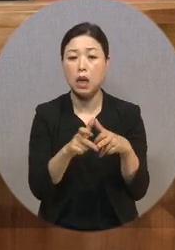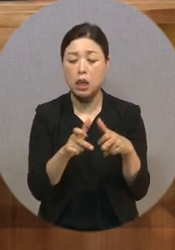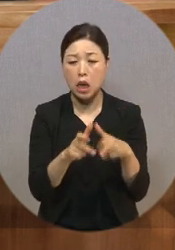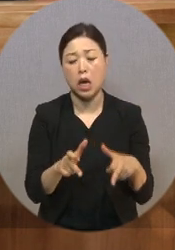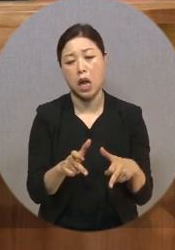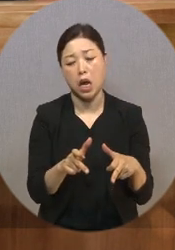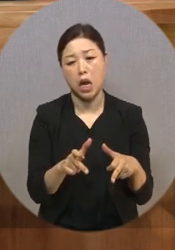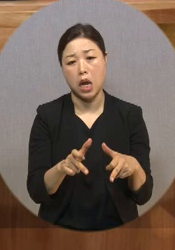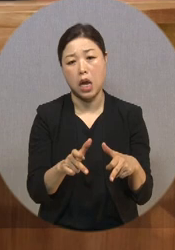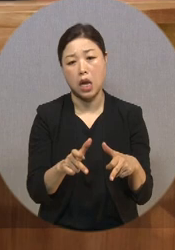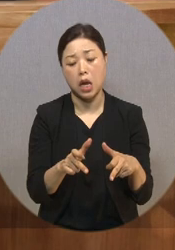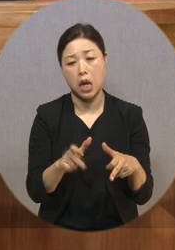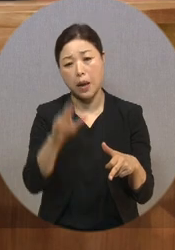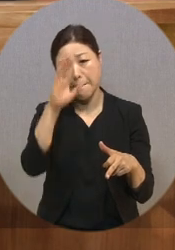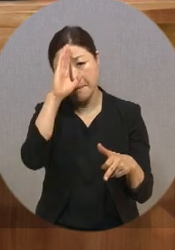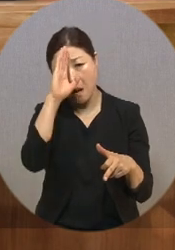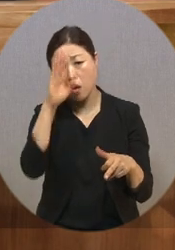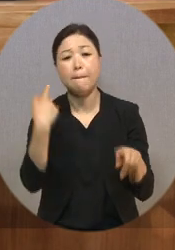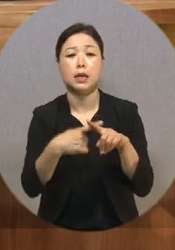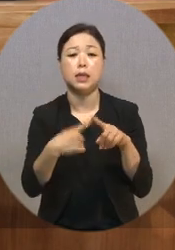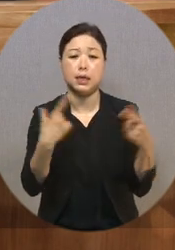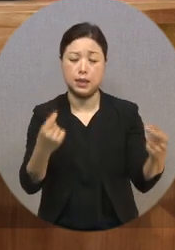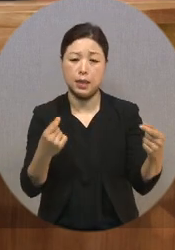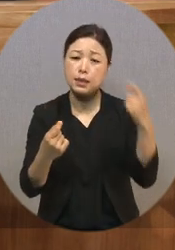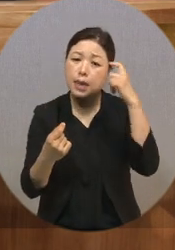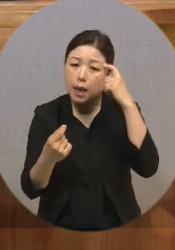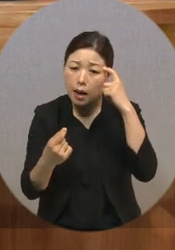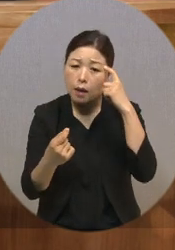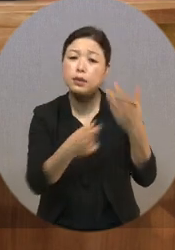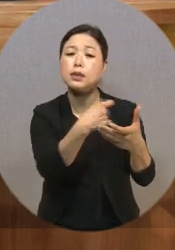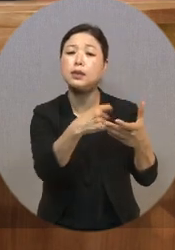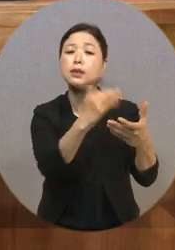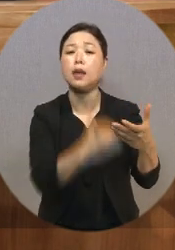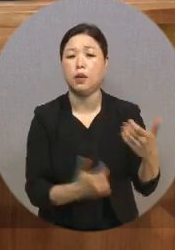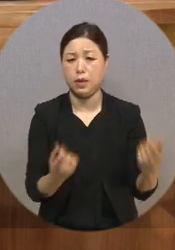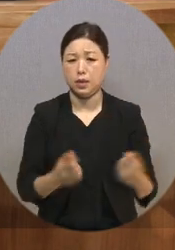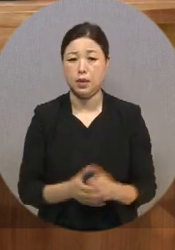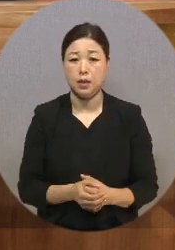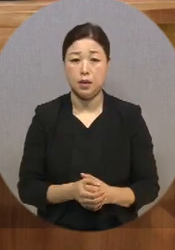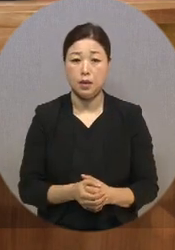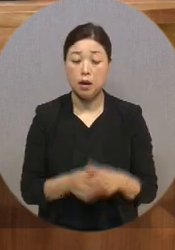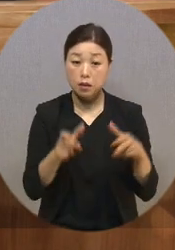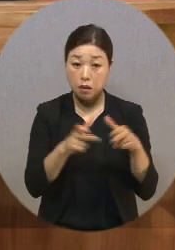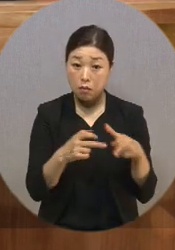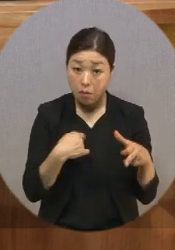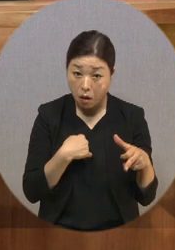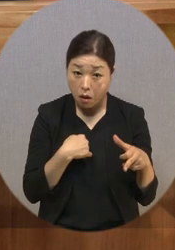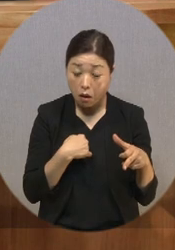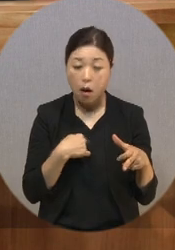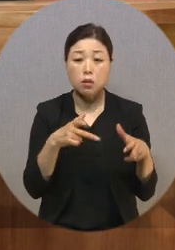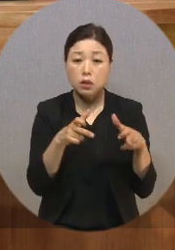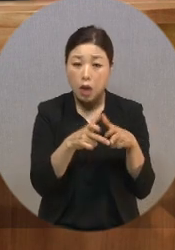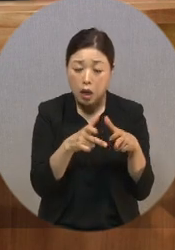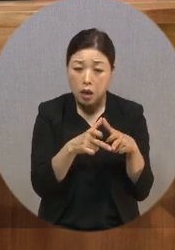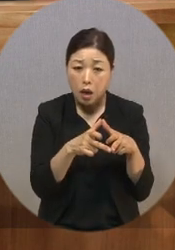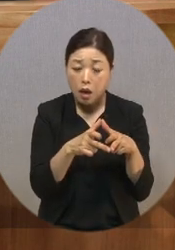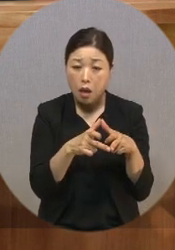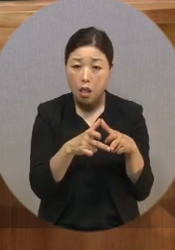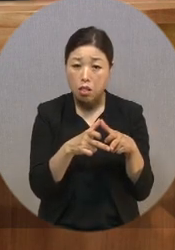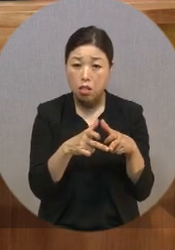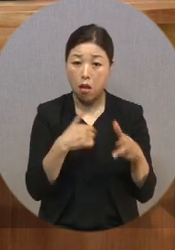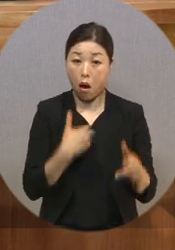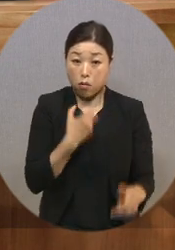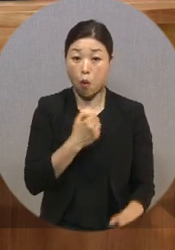장애 당사자들을 병으로 취급이 되고 있다는 것이죠. 장애 당사자가 장애를 갖고 싶어서 장애를 갖는 게